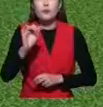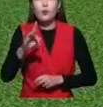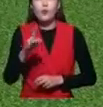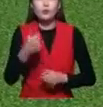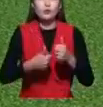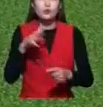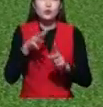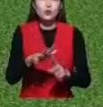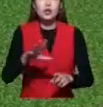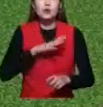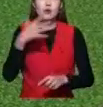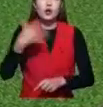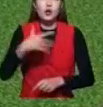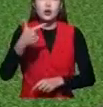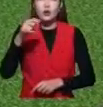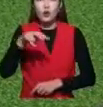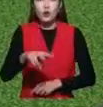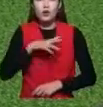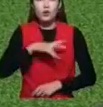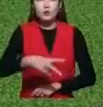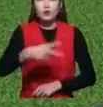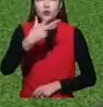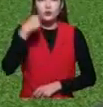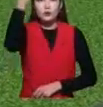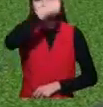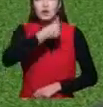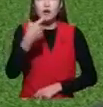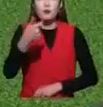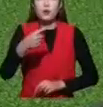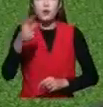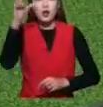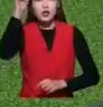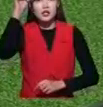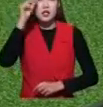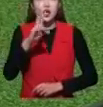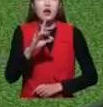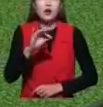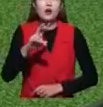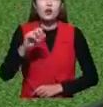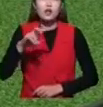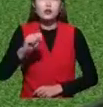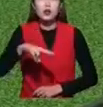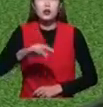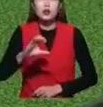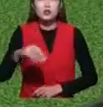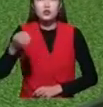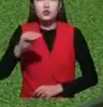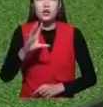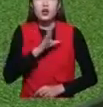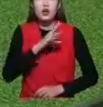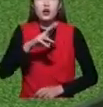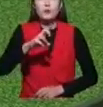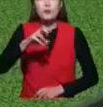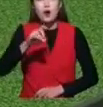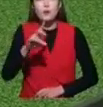шабуылшысы биыл 50 гол соқты. 2023 жылы голдар саны бойынша ол ПСЖ шабуылшысы Килиан Мбаппе мен